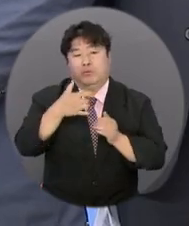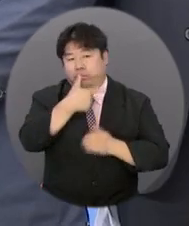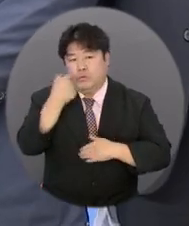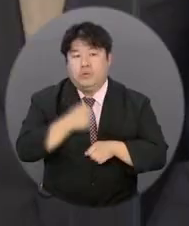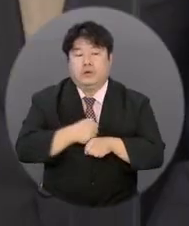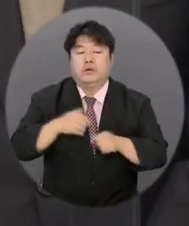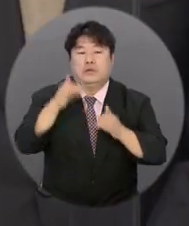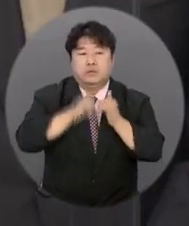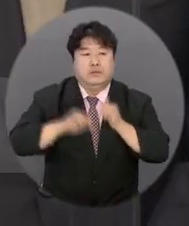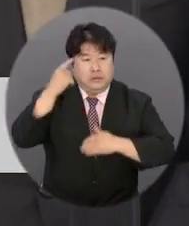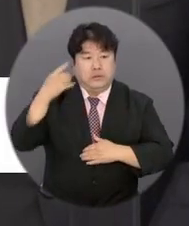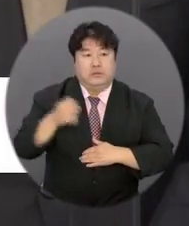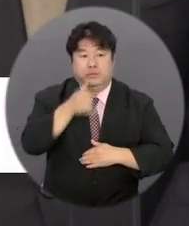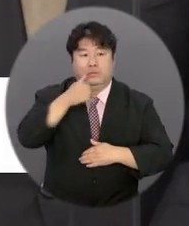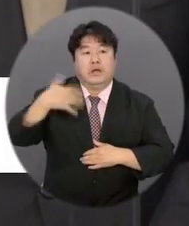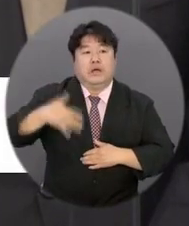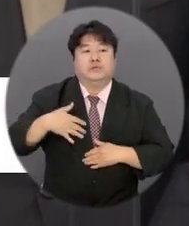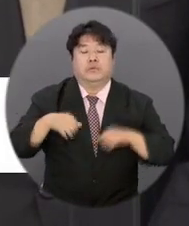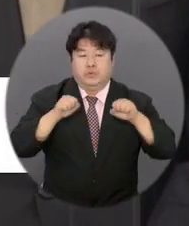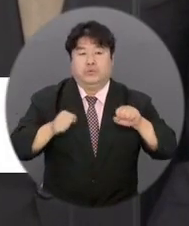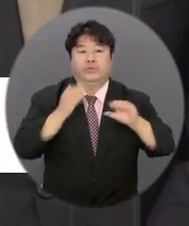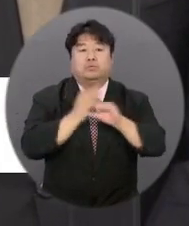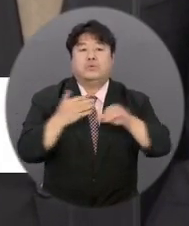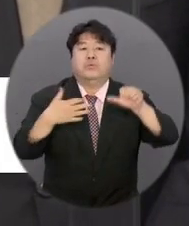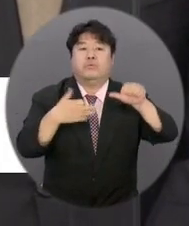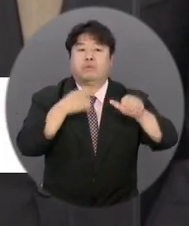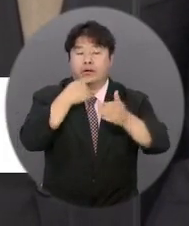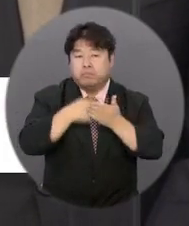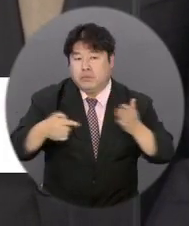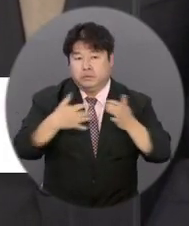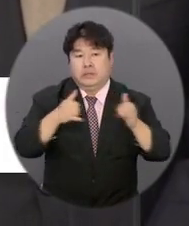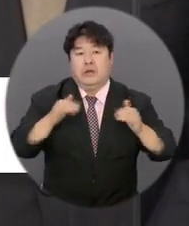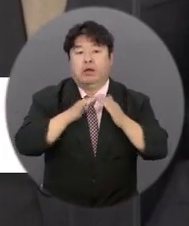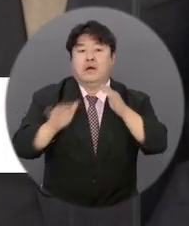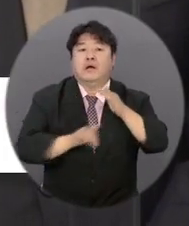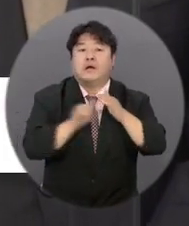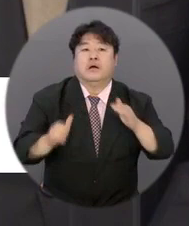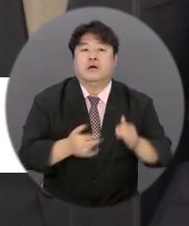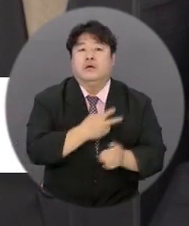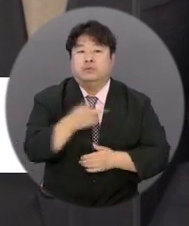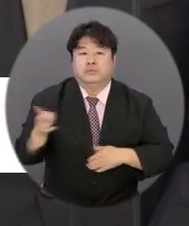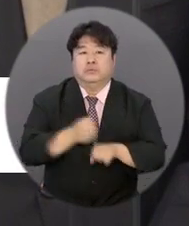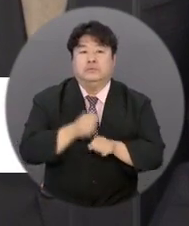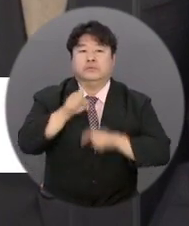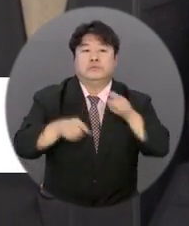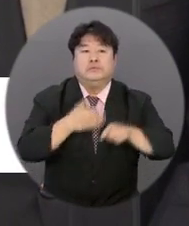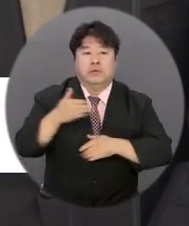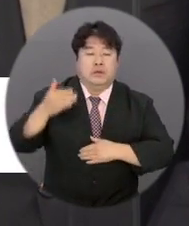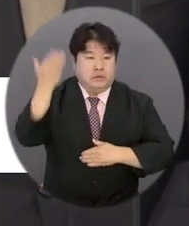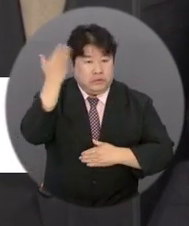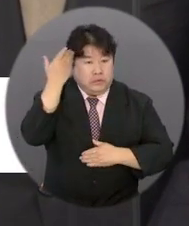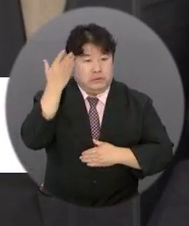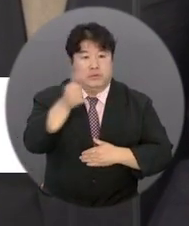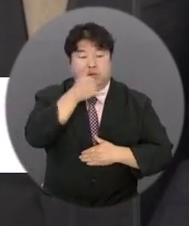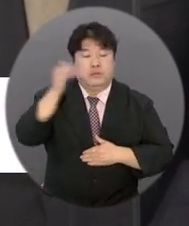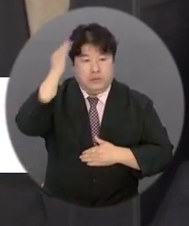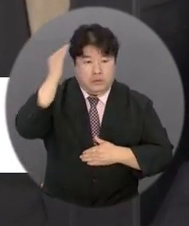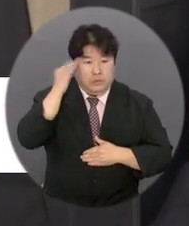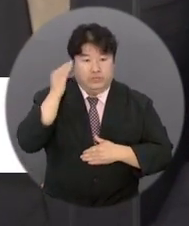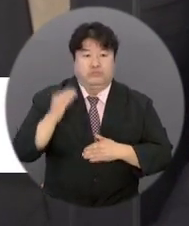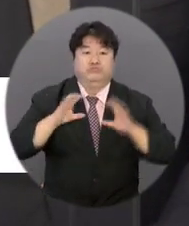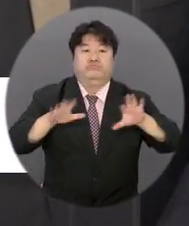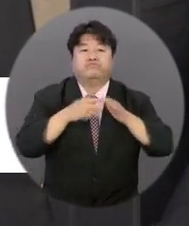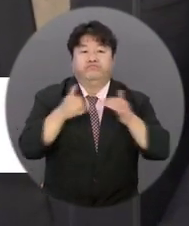비판했고 아직도 생존 중인 5.18 피해자와 가족들 나아가 상식이 있는 대한민국